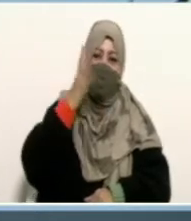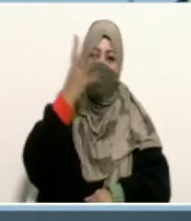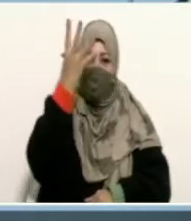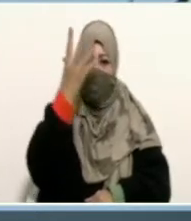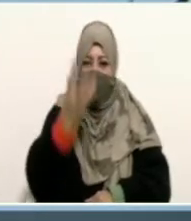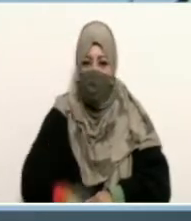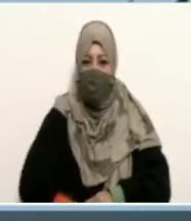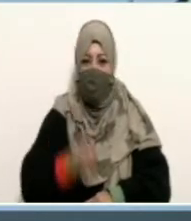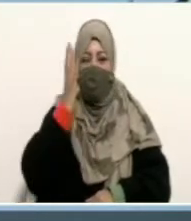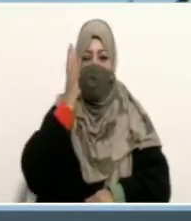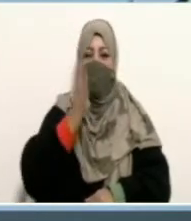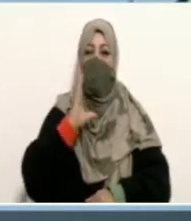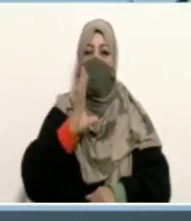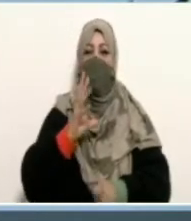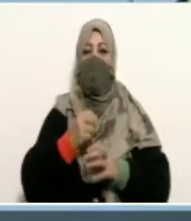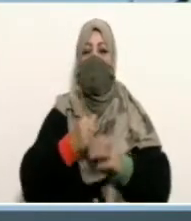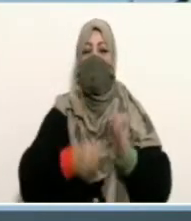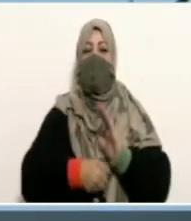نهار جديد